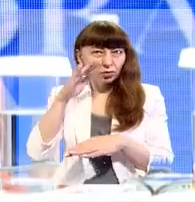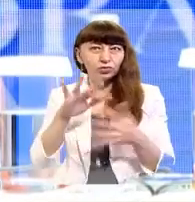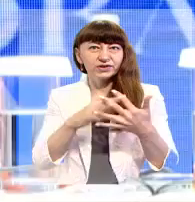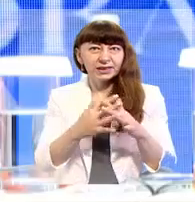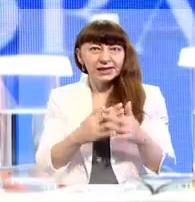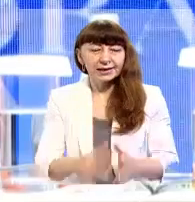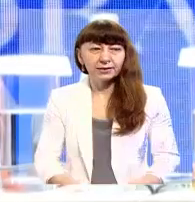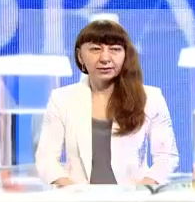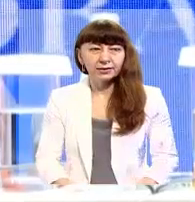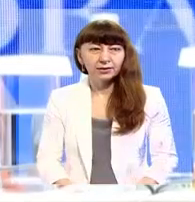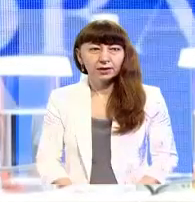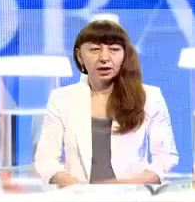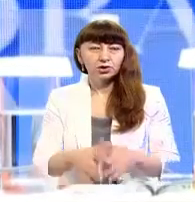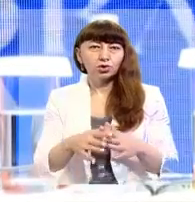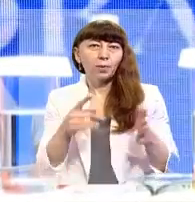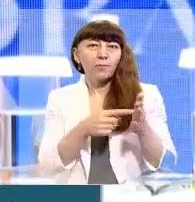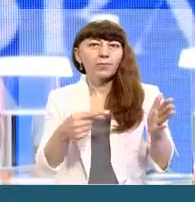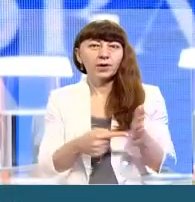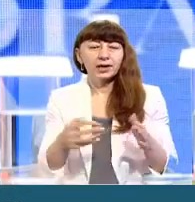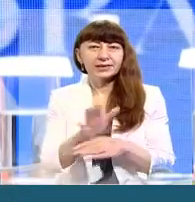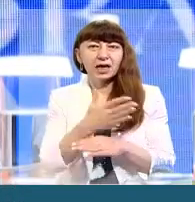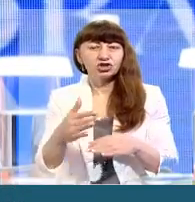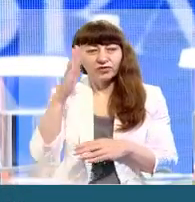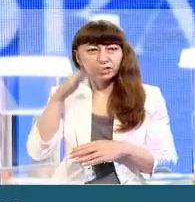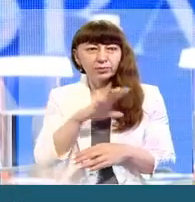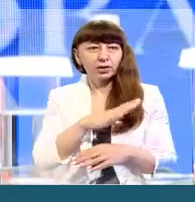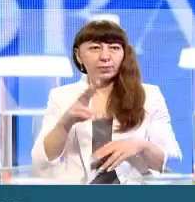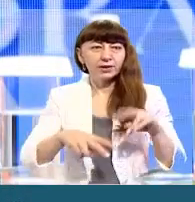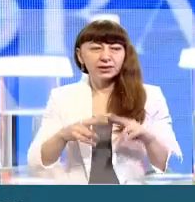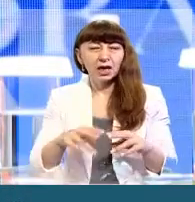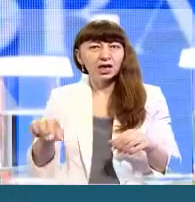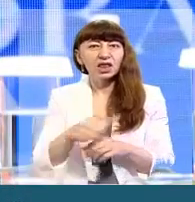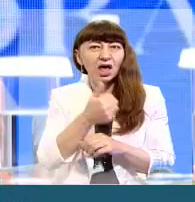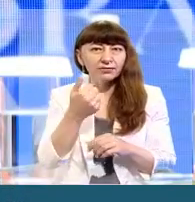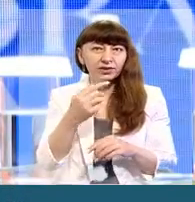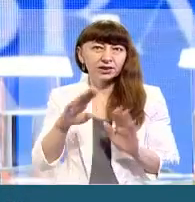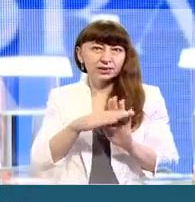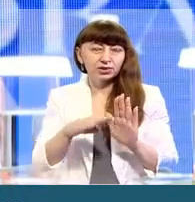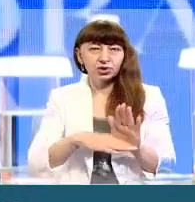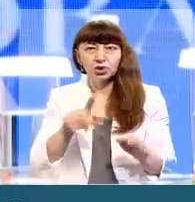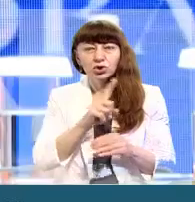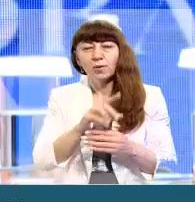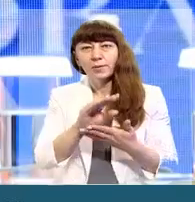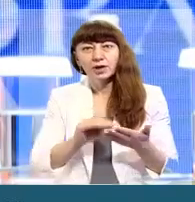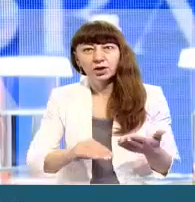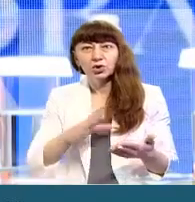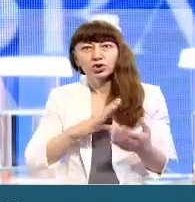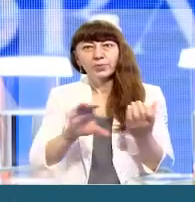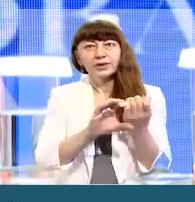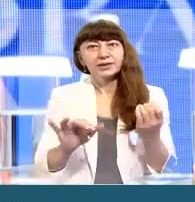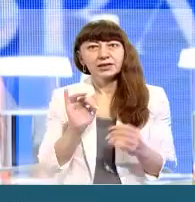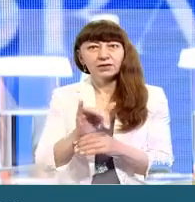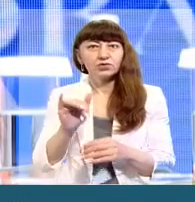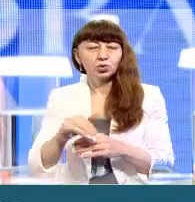Вот пункт раздачи воды был построен, а конечная задача, чтобы были проложены сети